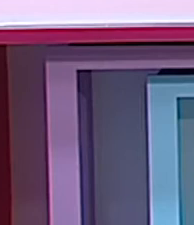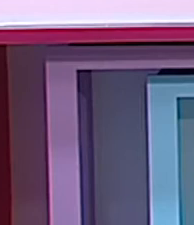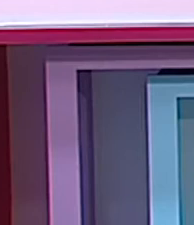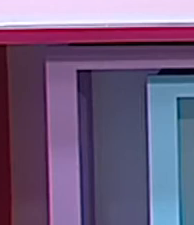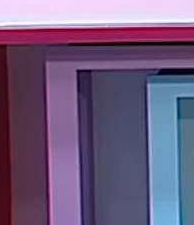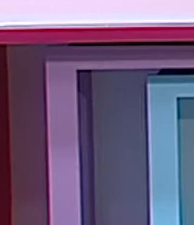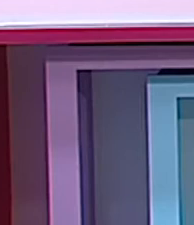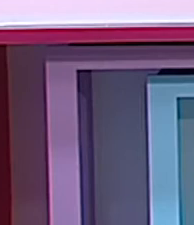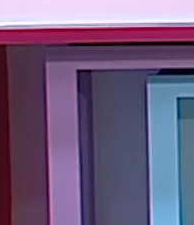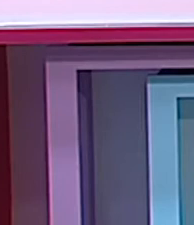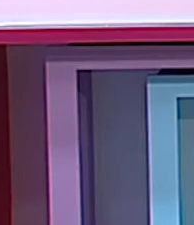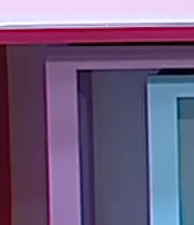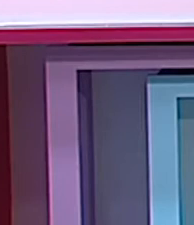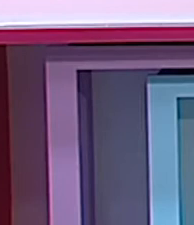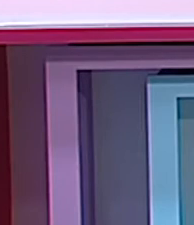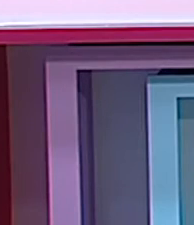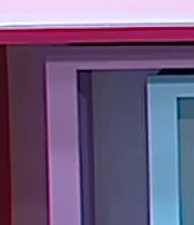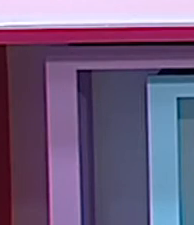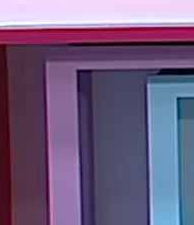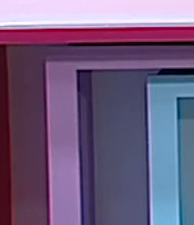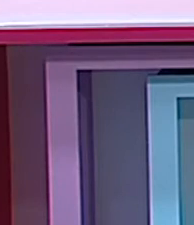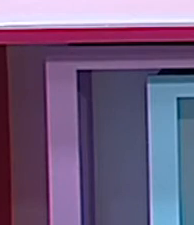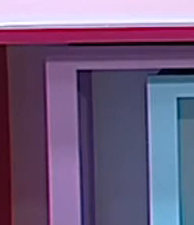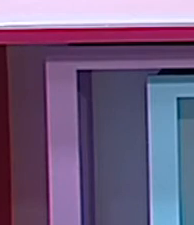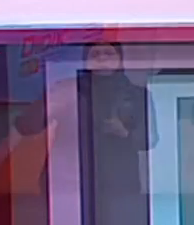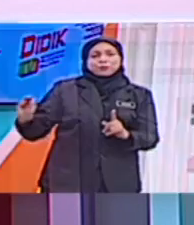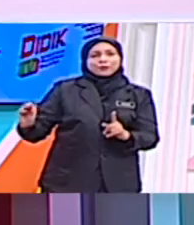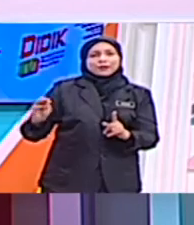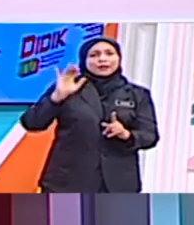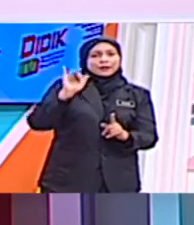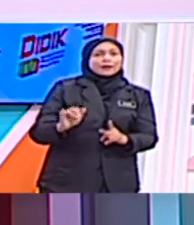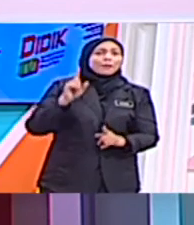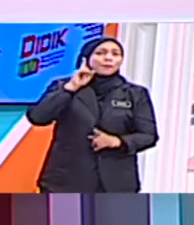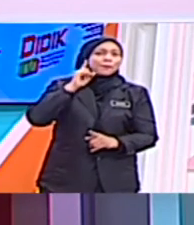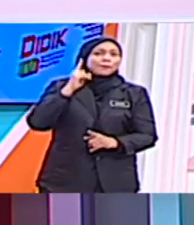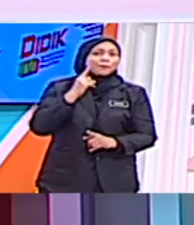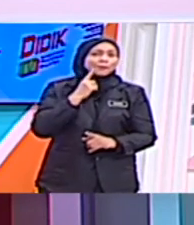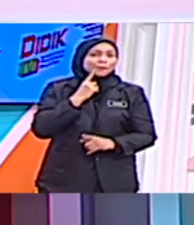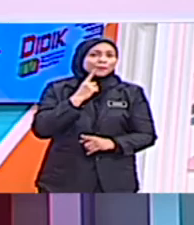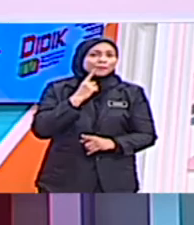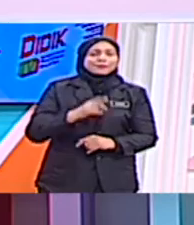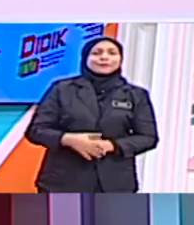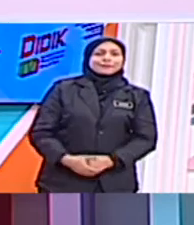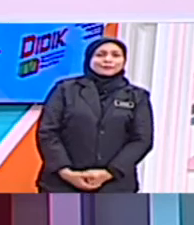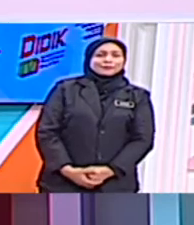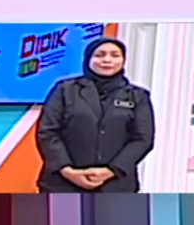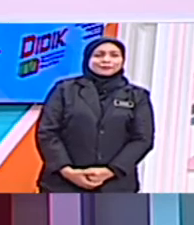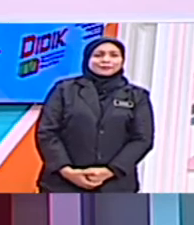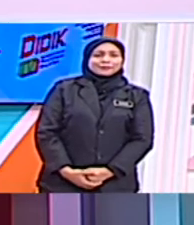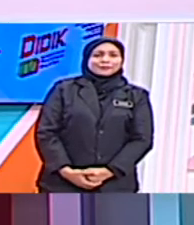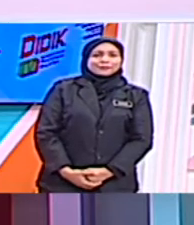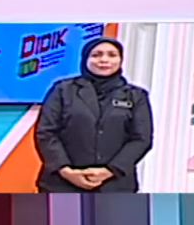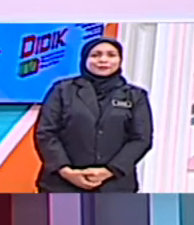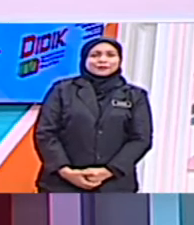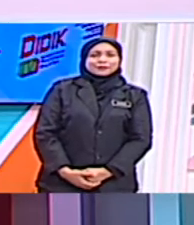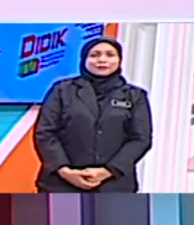memberi kata bahasa isyarat kepada adik-adik yang juga menonton berkeperluan khas. Okey.